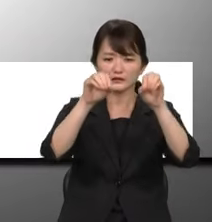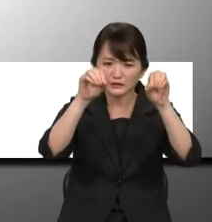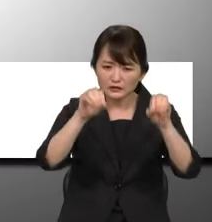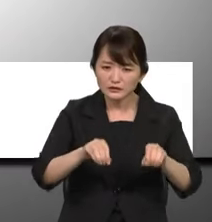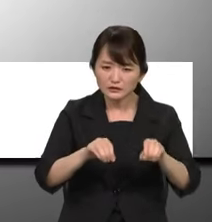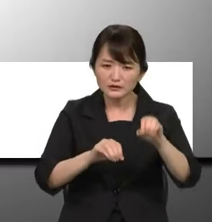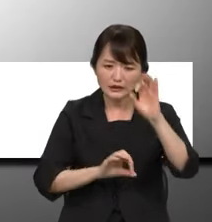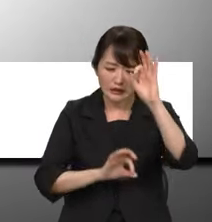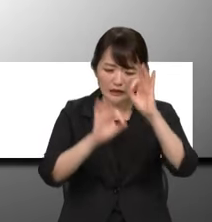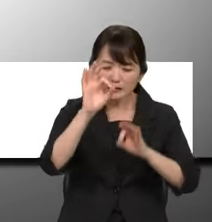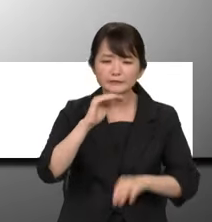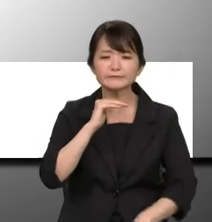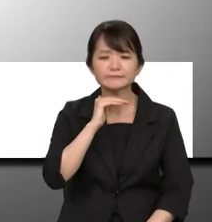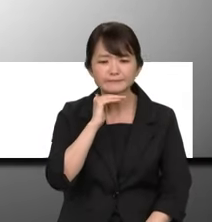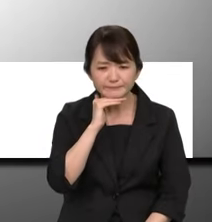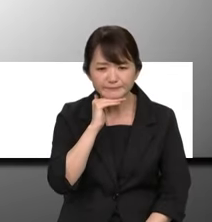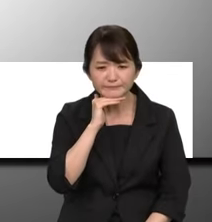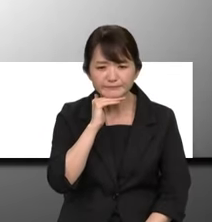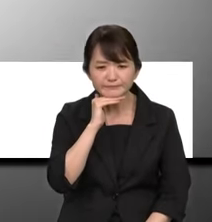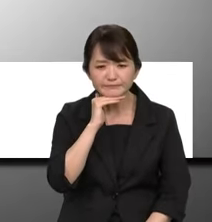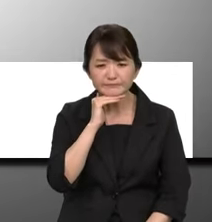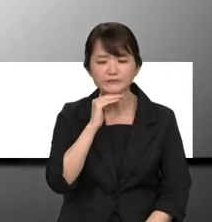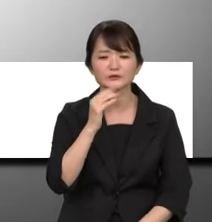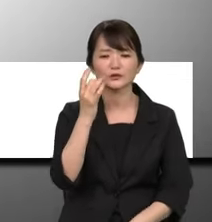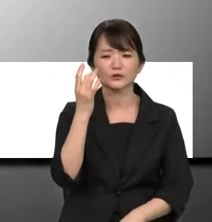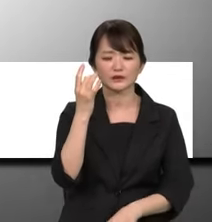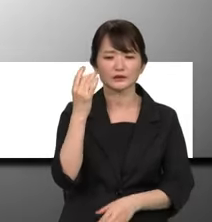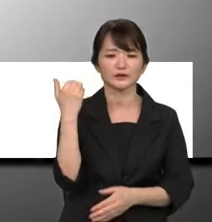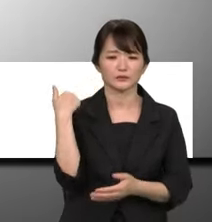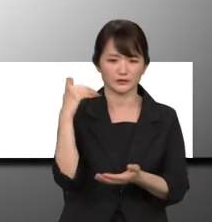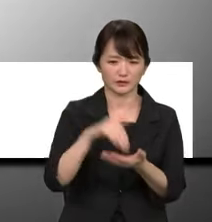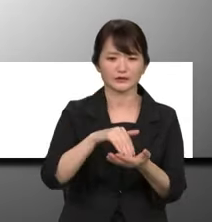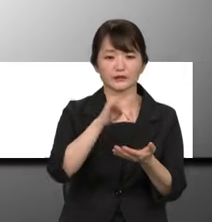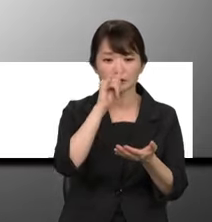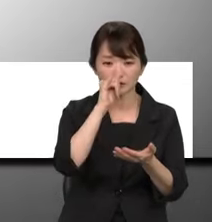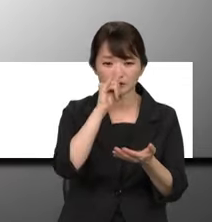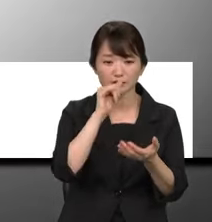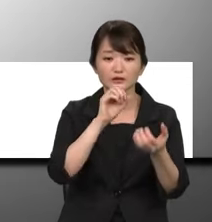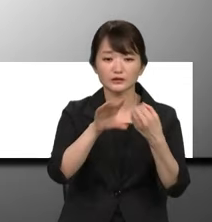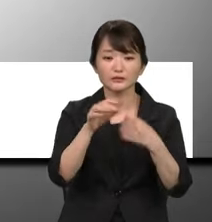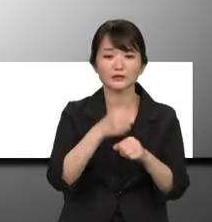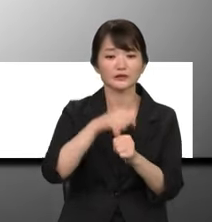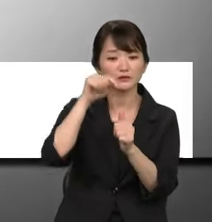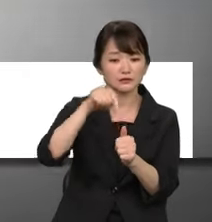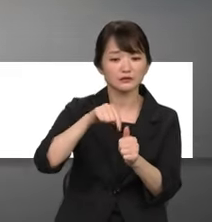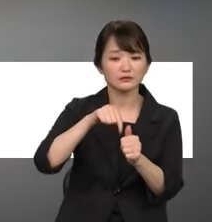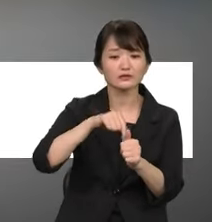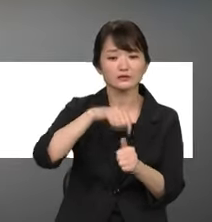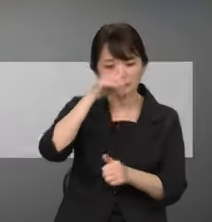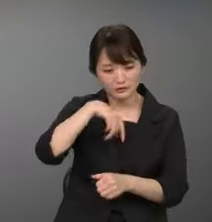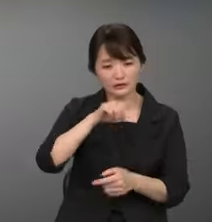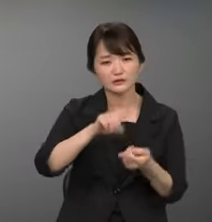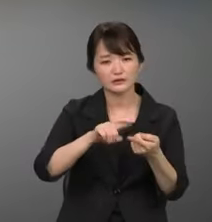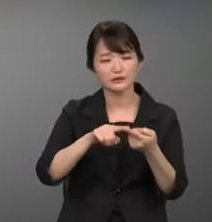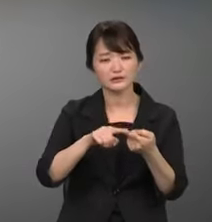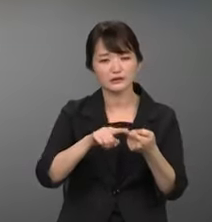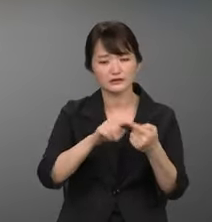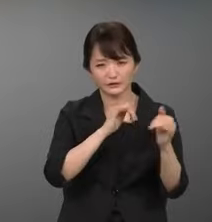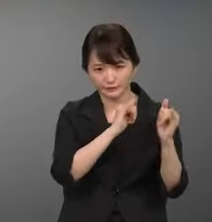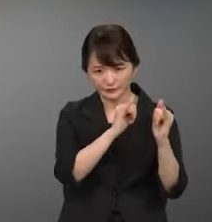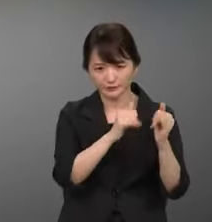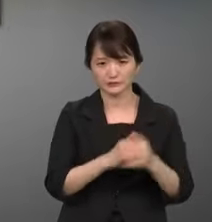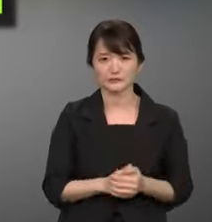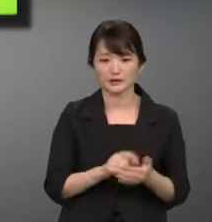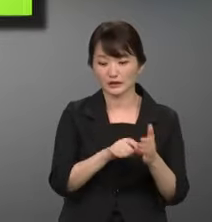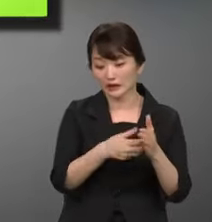오류니까 조금만 기다려주시면 정상화가 된다. 주변을 나가라고 해서 저희는 그냥 그렇게만. 시간이 지날수록